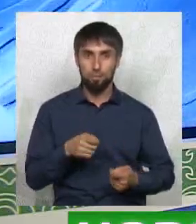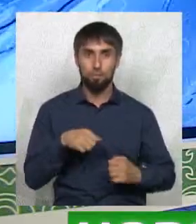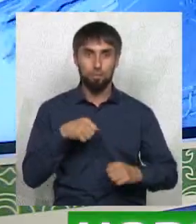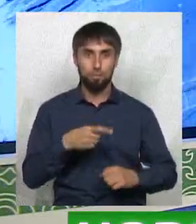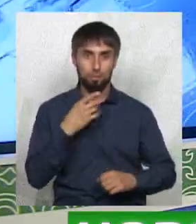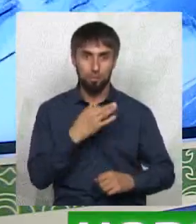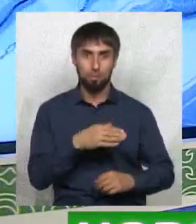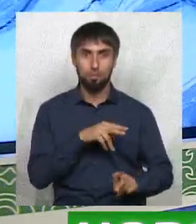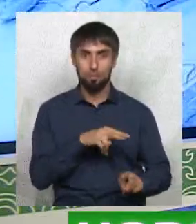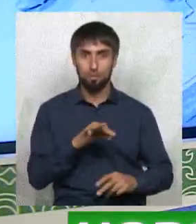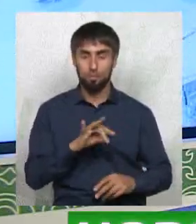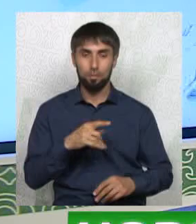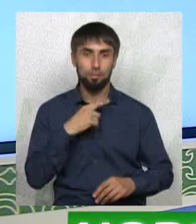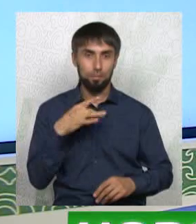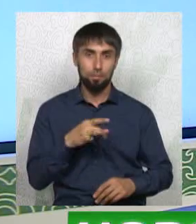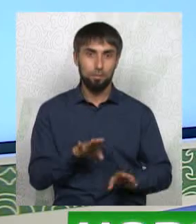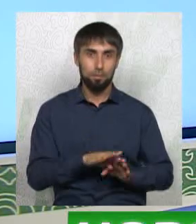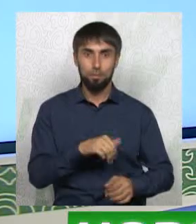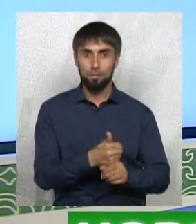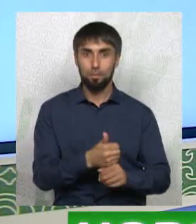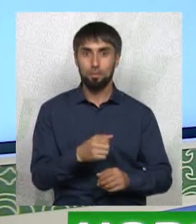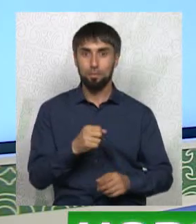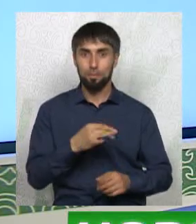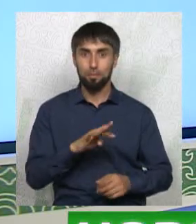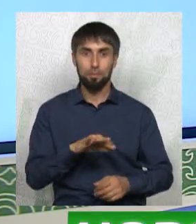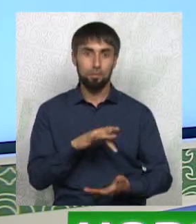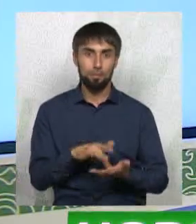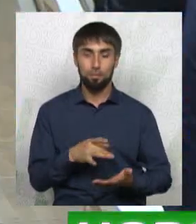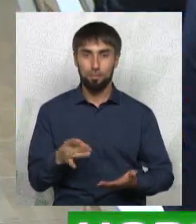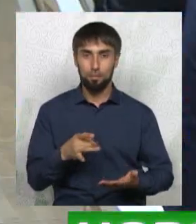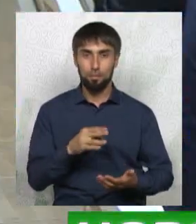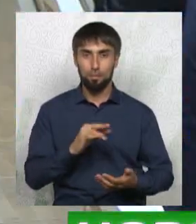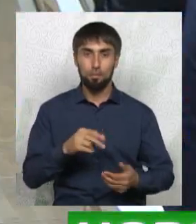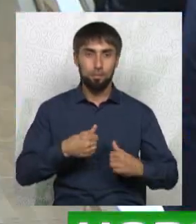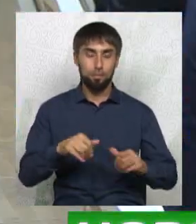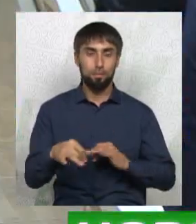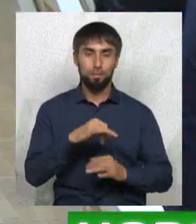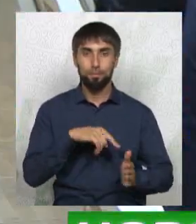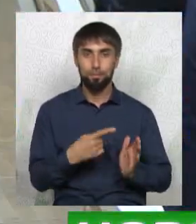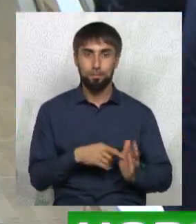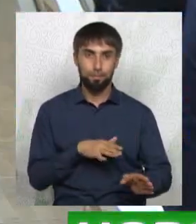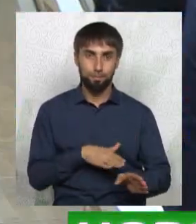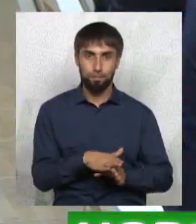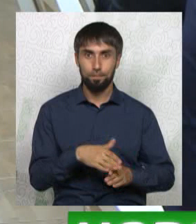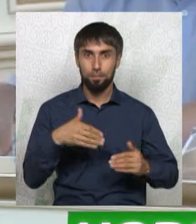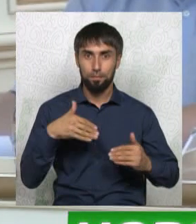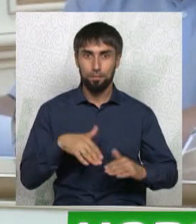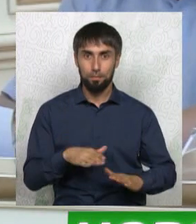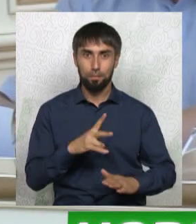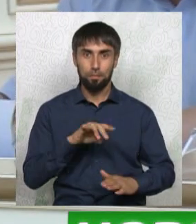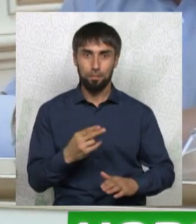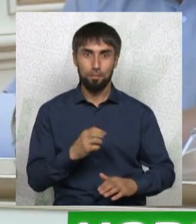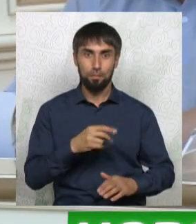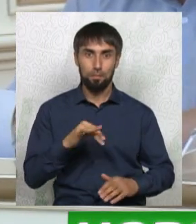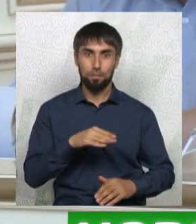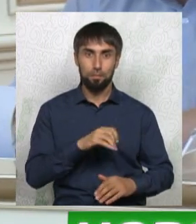и надзорных органов региона а также глава администрации городов и районов члены комиссии обсудили вопросы исполнения решения национального